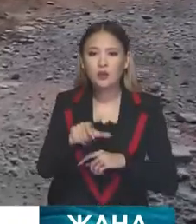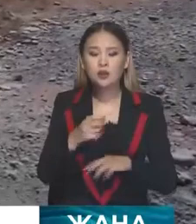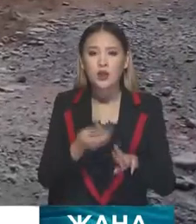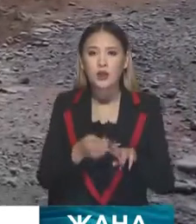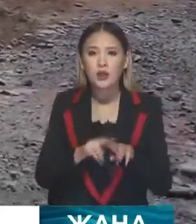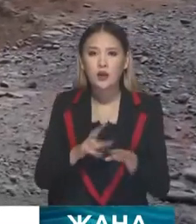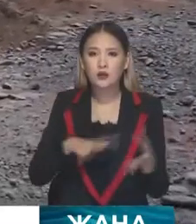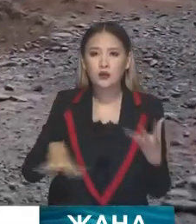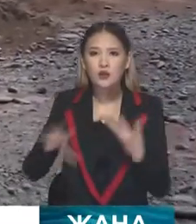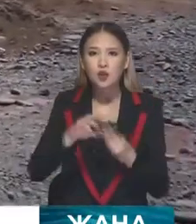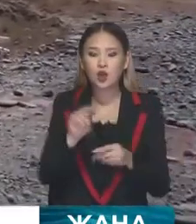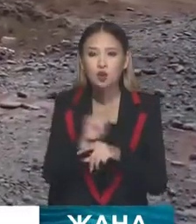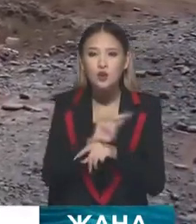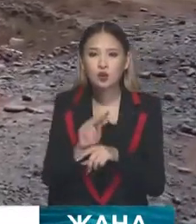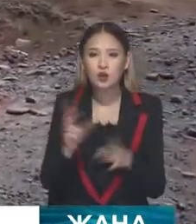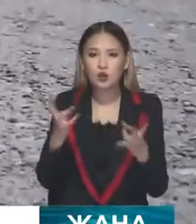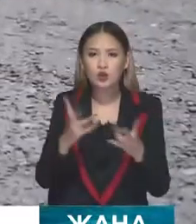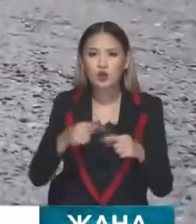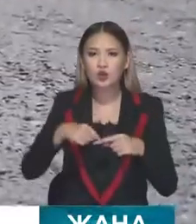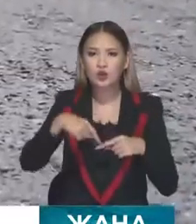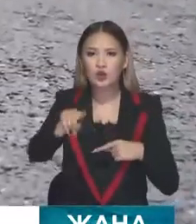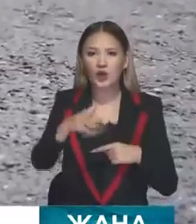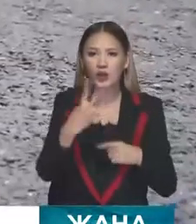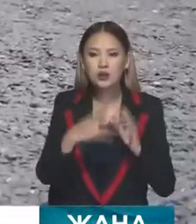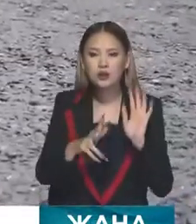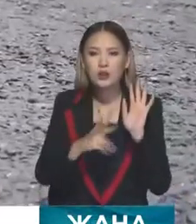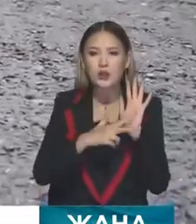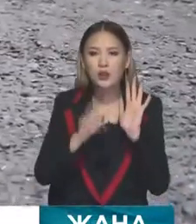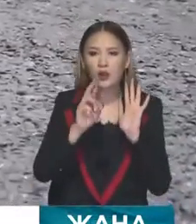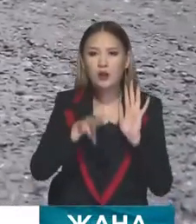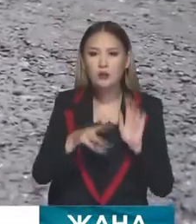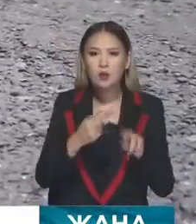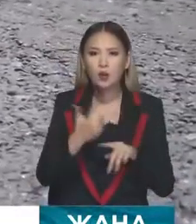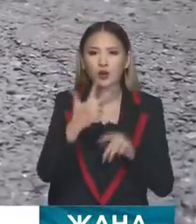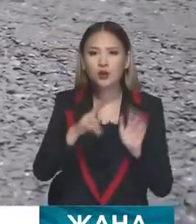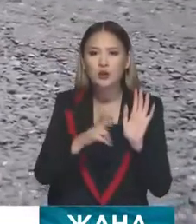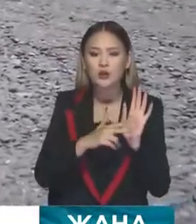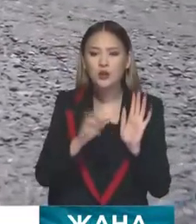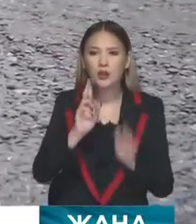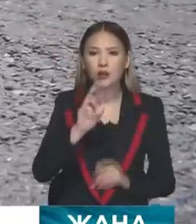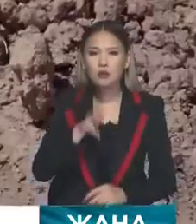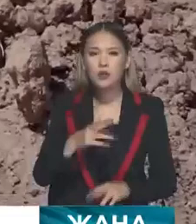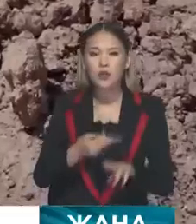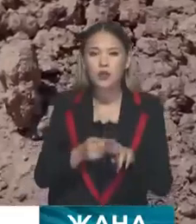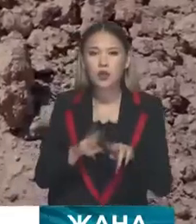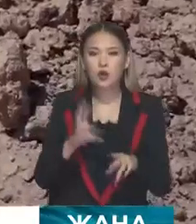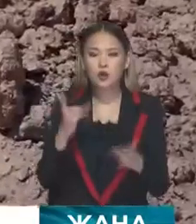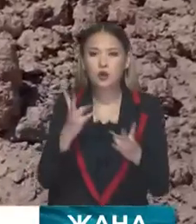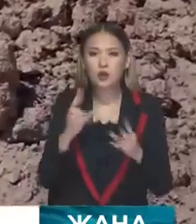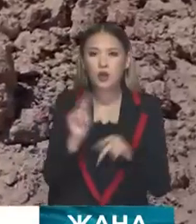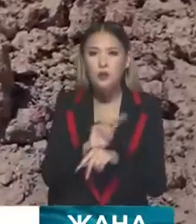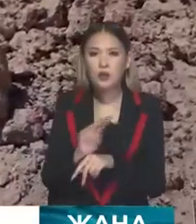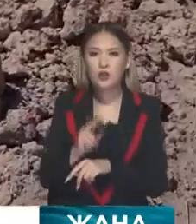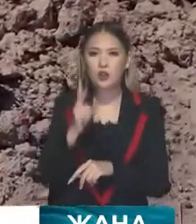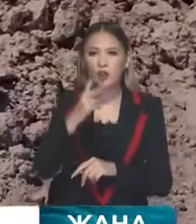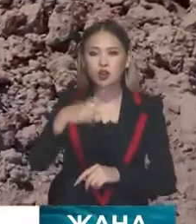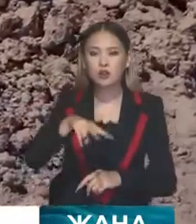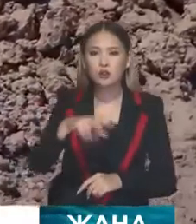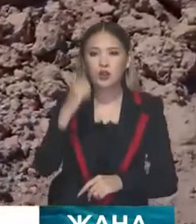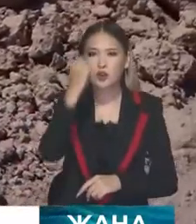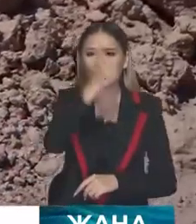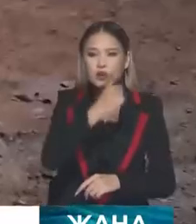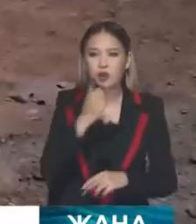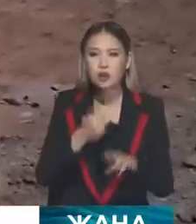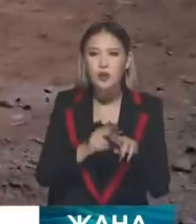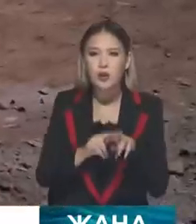Жалпы мұндағы жөнделуі тиіс жолдың ұзындығы 48 шақырым, оның 33 шақырымын орташа жөндеуден өткізуі тиіс мердігер 2020 жылы